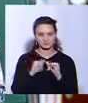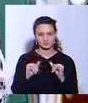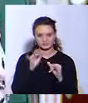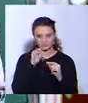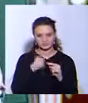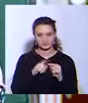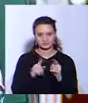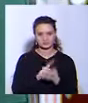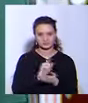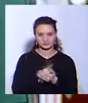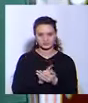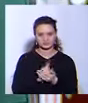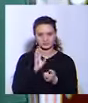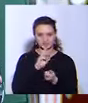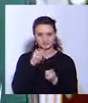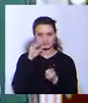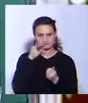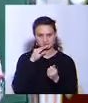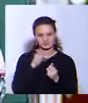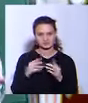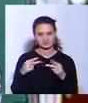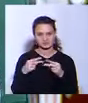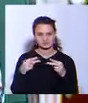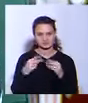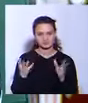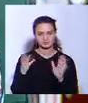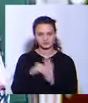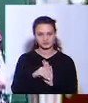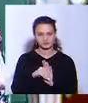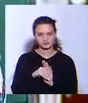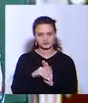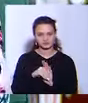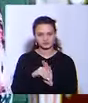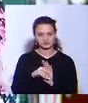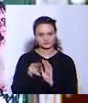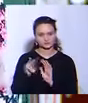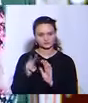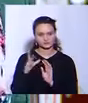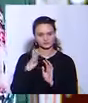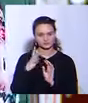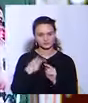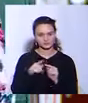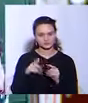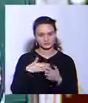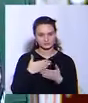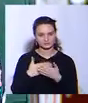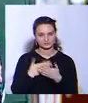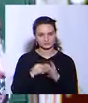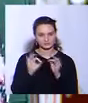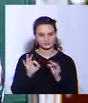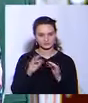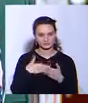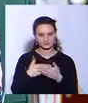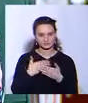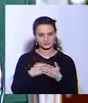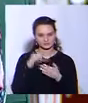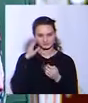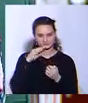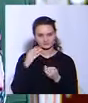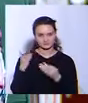დროს აუცილებელია დედის და მამის თანაბრად ჩართულობა და ორივე უნდა იყოს ესეთი აქტიური და სწორედ აქტიური